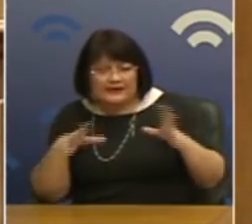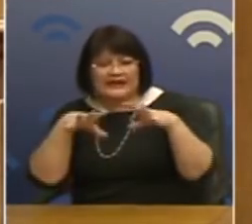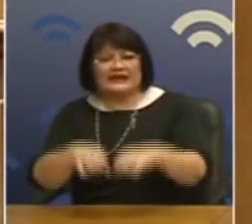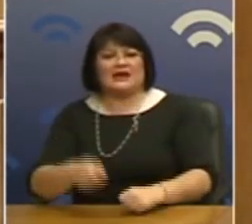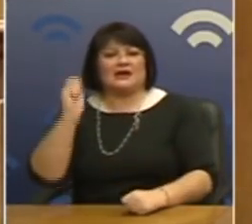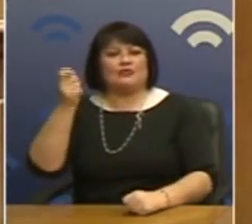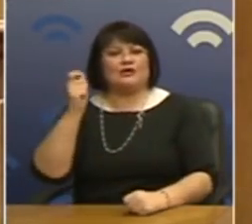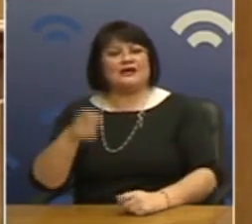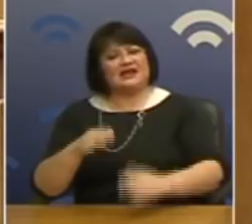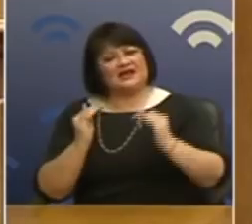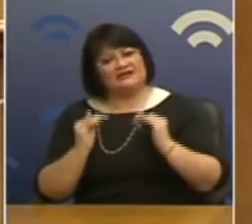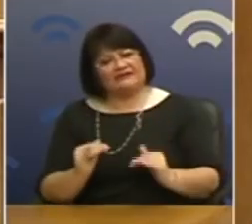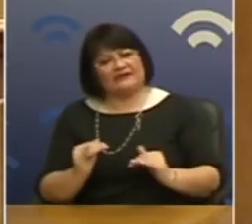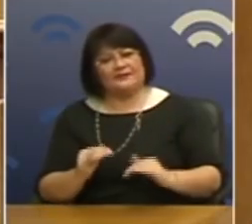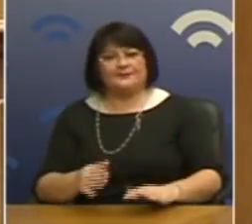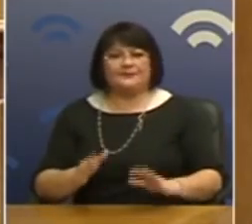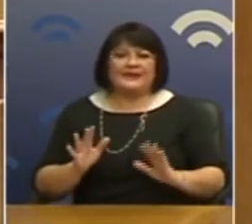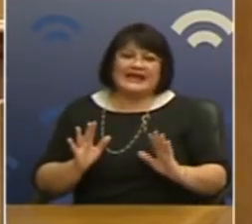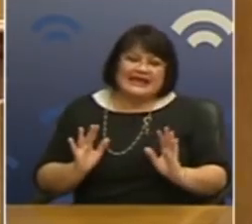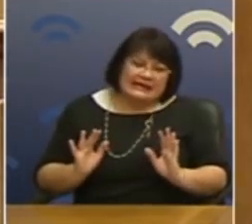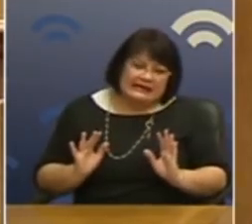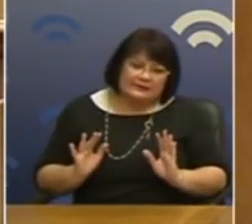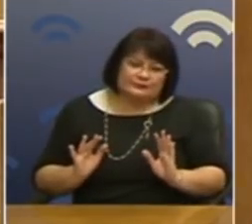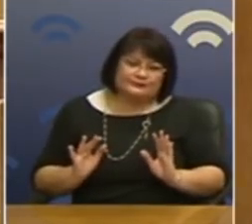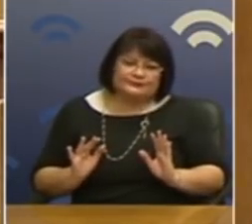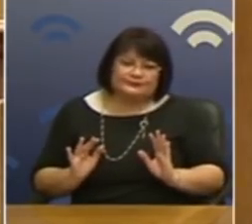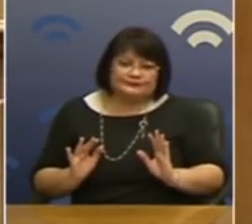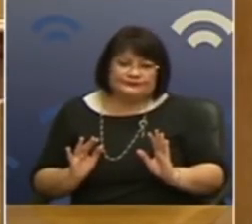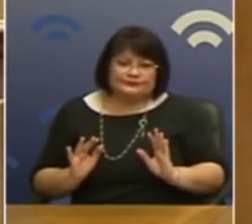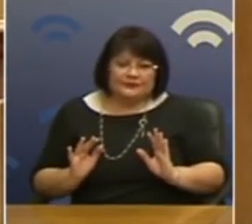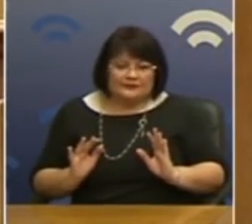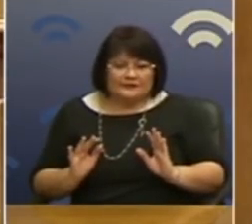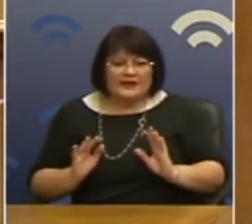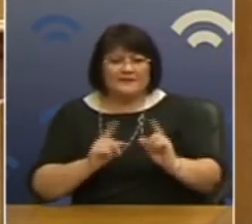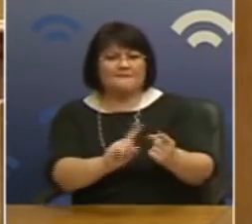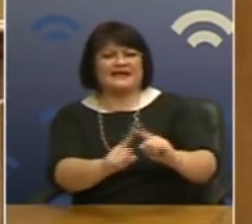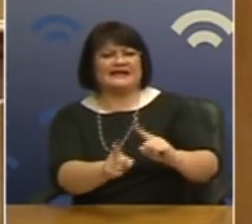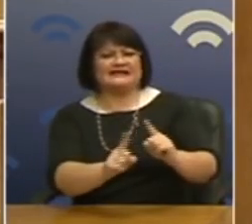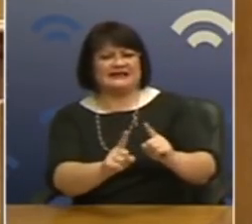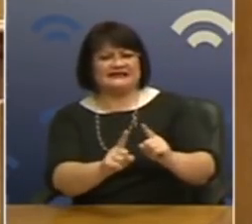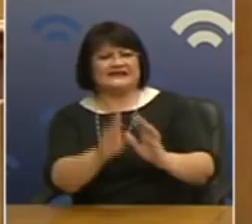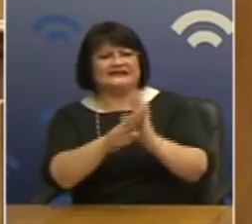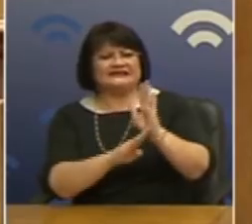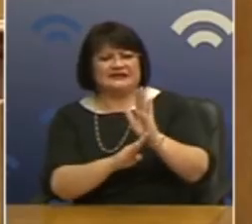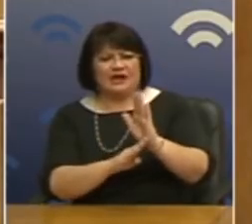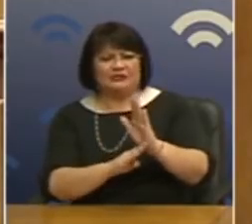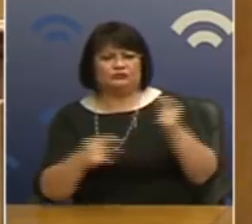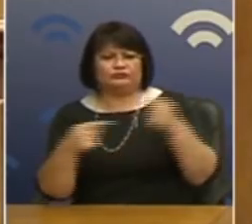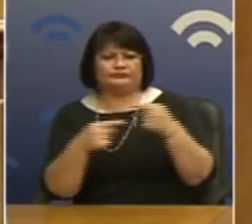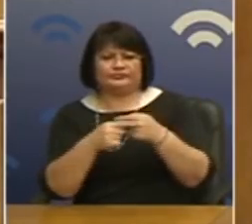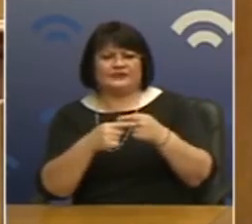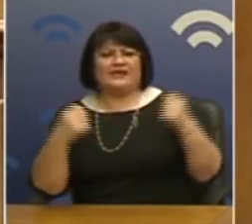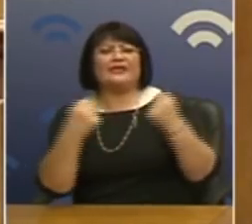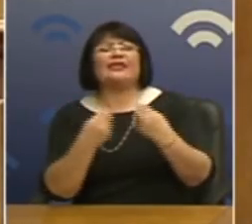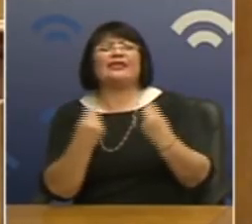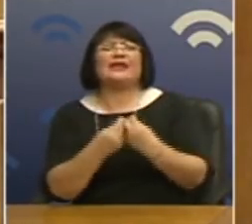πολιτικής, είτε εξαιτίας εσωτερικών αντιφάσεων του ίδιου του συστήματος, είτε κάτω από